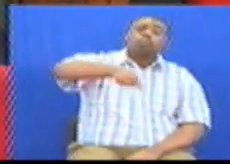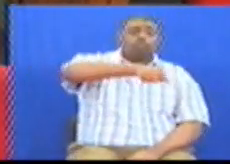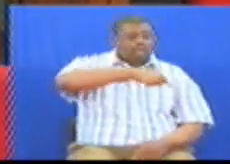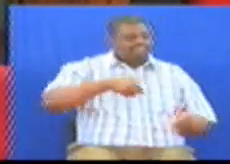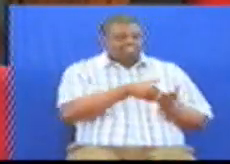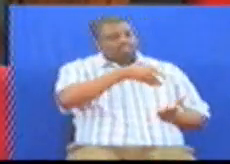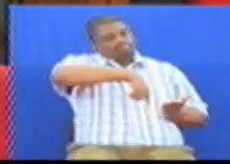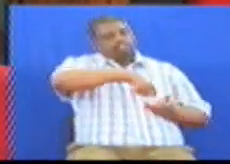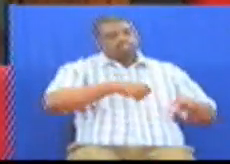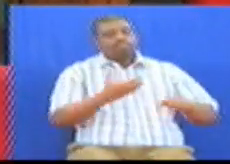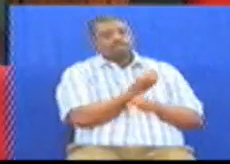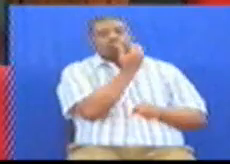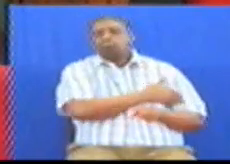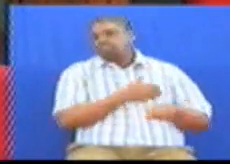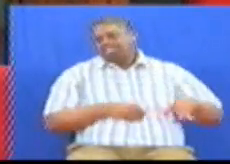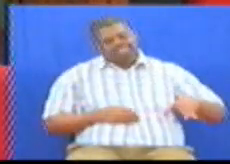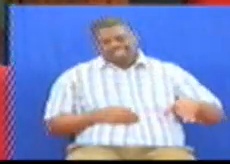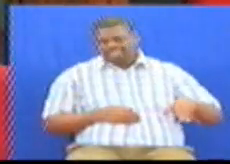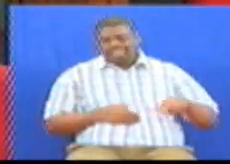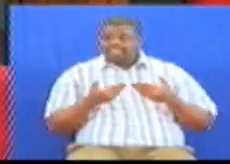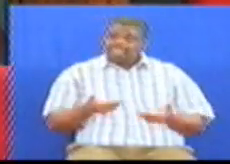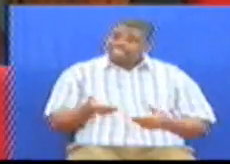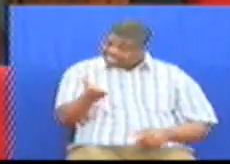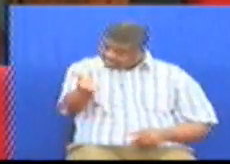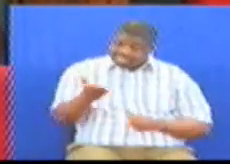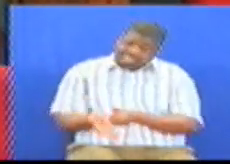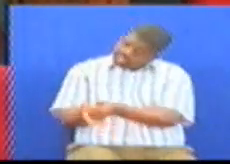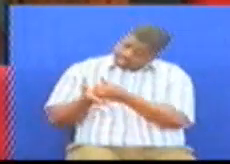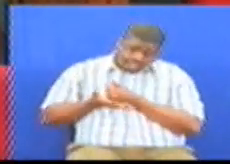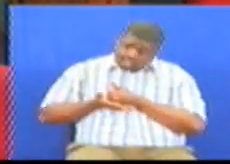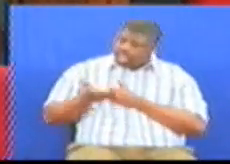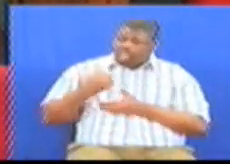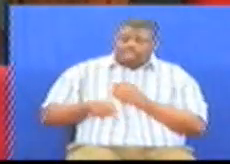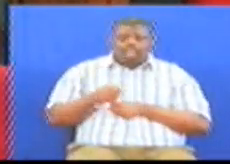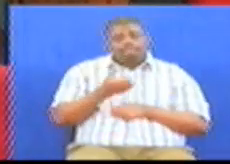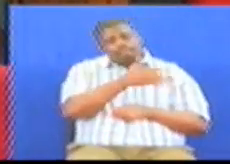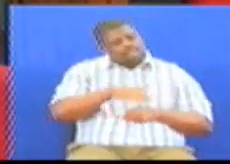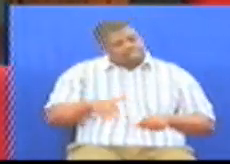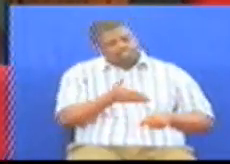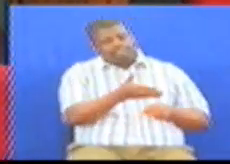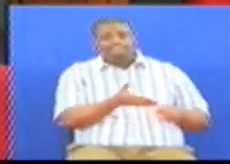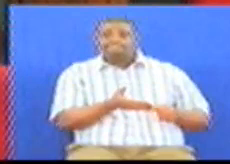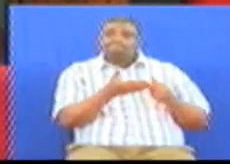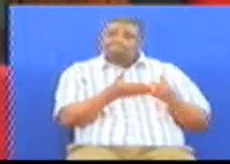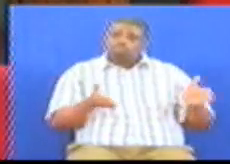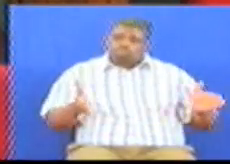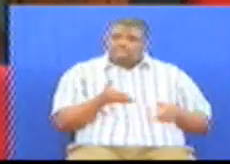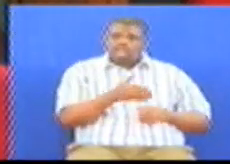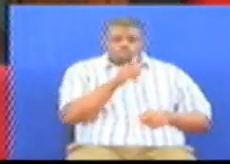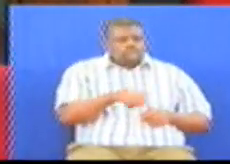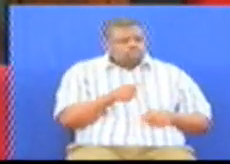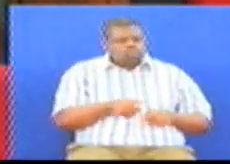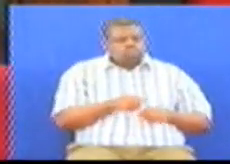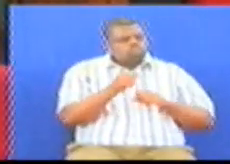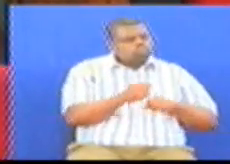kufika mjini kupata huduma. Lakini mnaweza mkatusaidia hata katika haya maji, pia ni fursa, maana watu wanatembea katika maji.